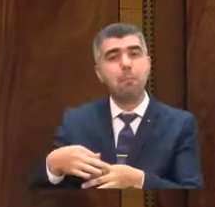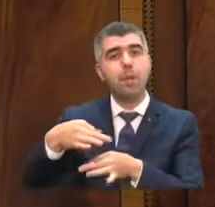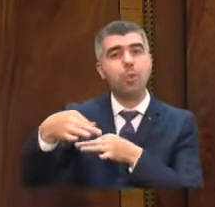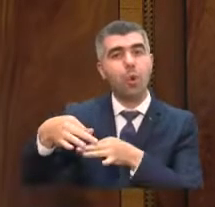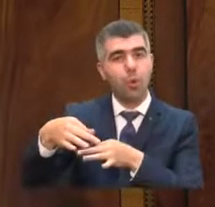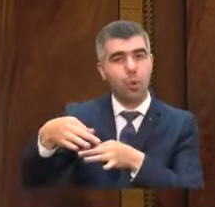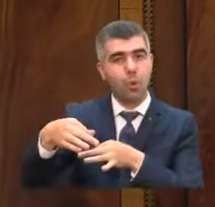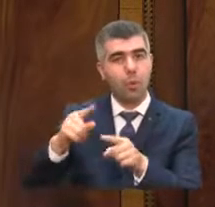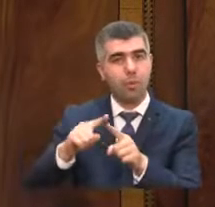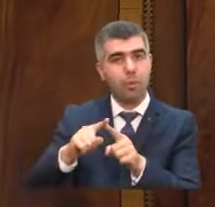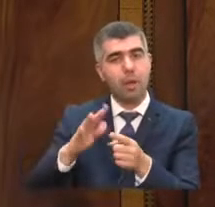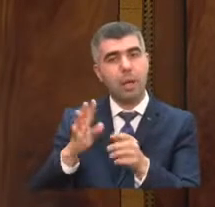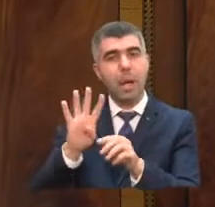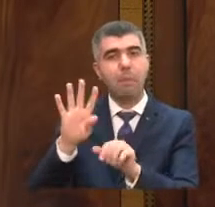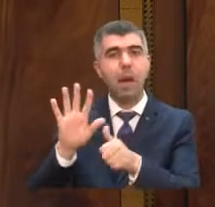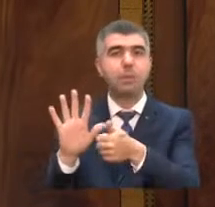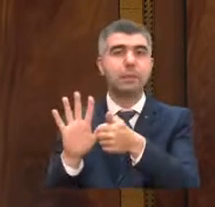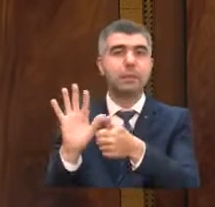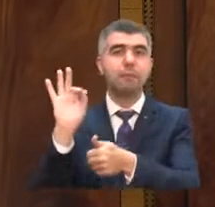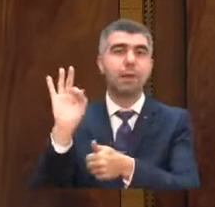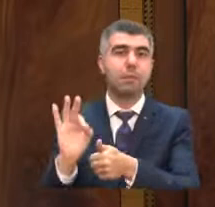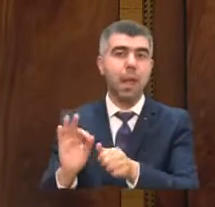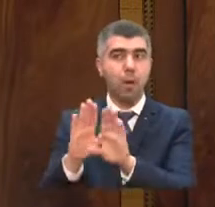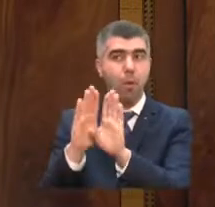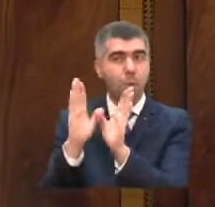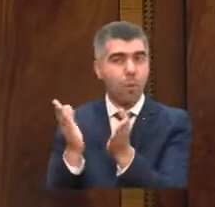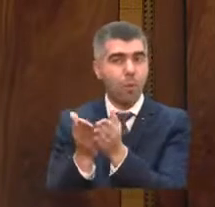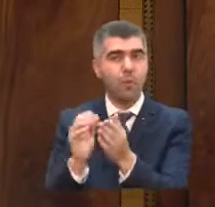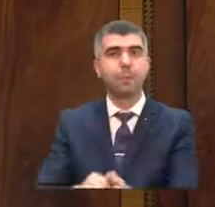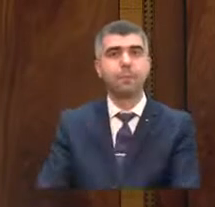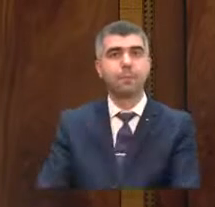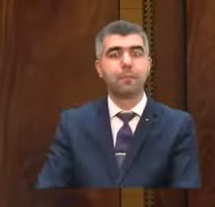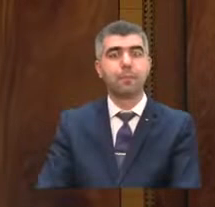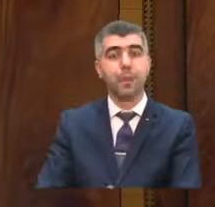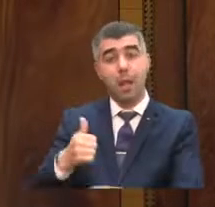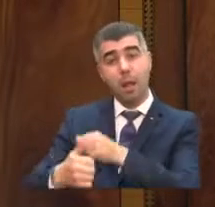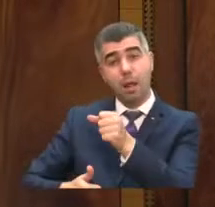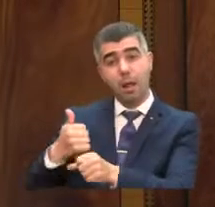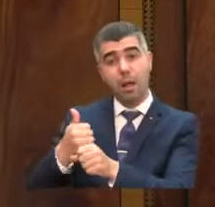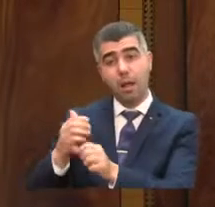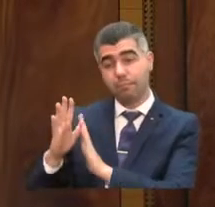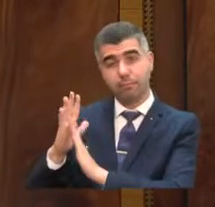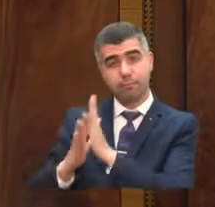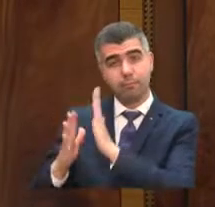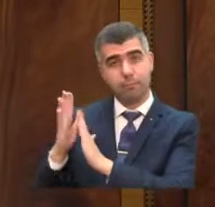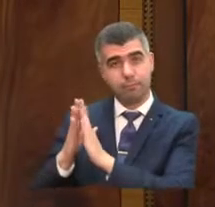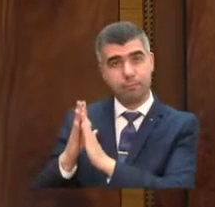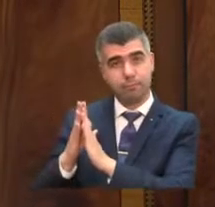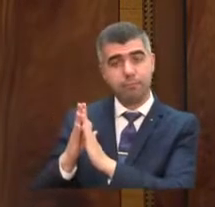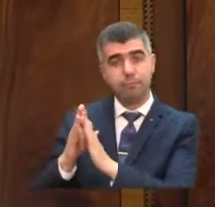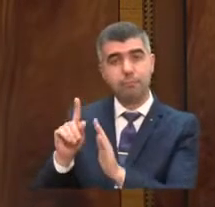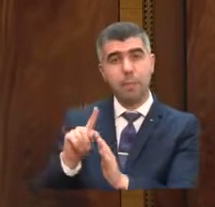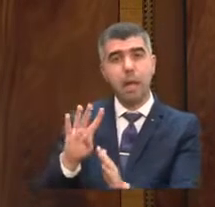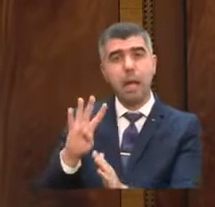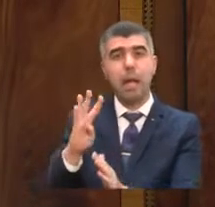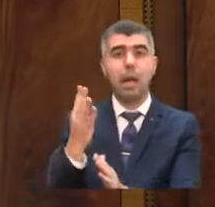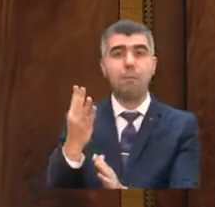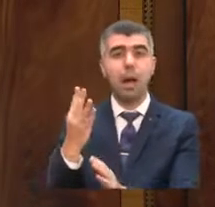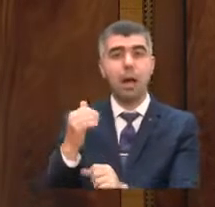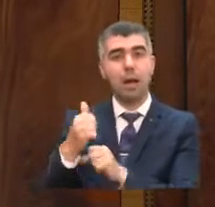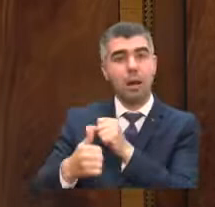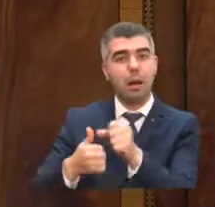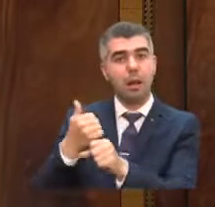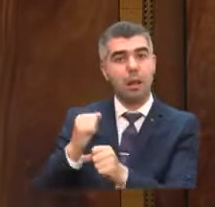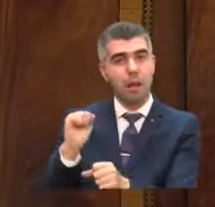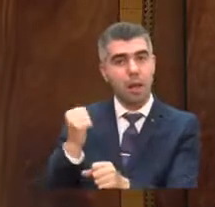بحوالي 64%. بالطبع السنه الماضيه كانت السنه تقريبا الرابعه منذ